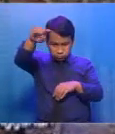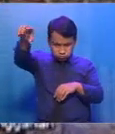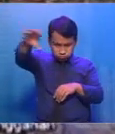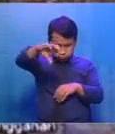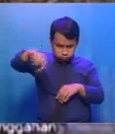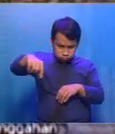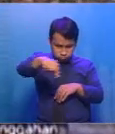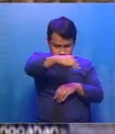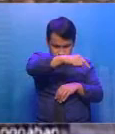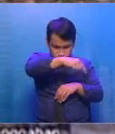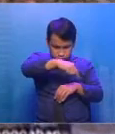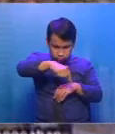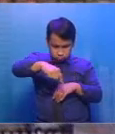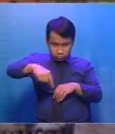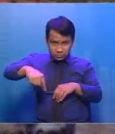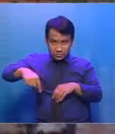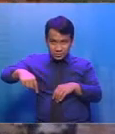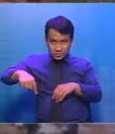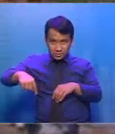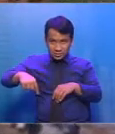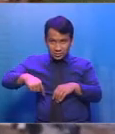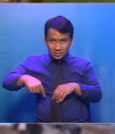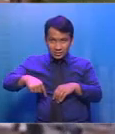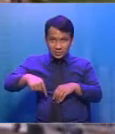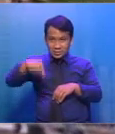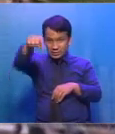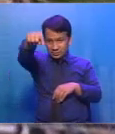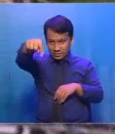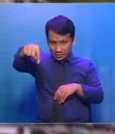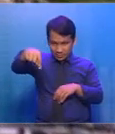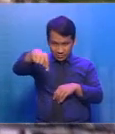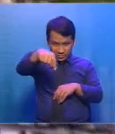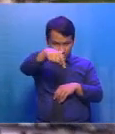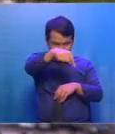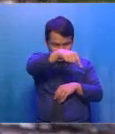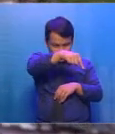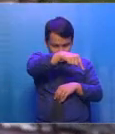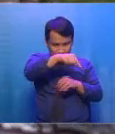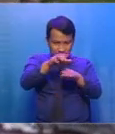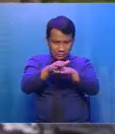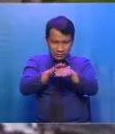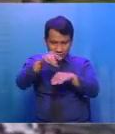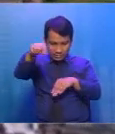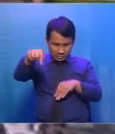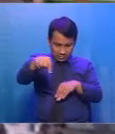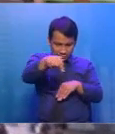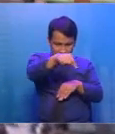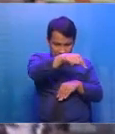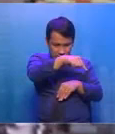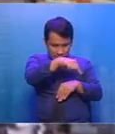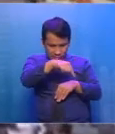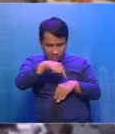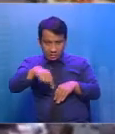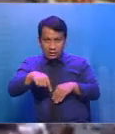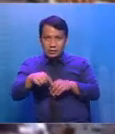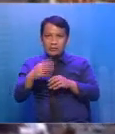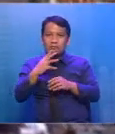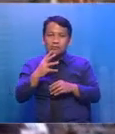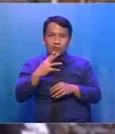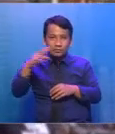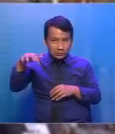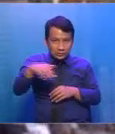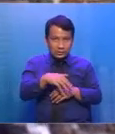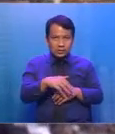ang daloy ng tubig dito po sa diretsong bahagi, tapos biglang babagal dahil sa pagliko ng ilog. Ang resulta